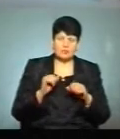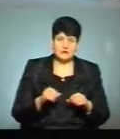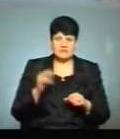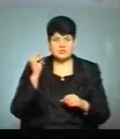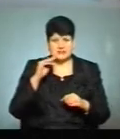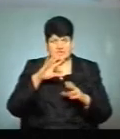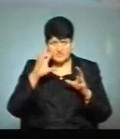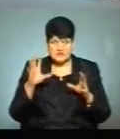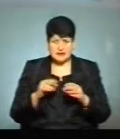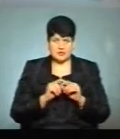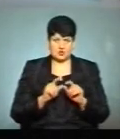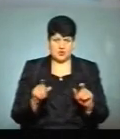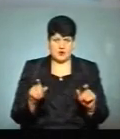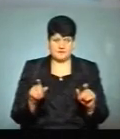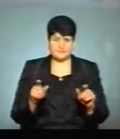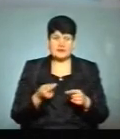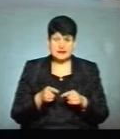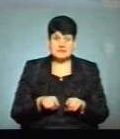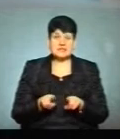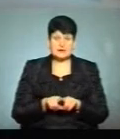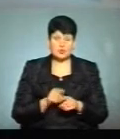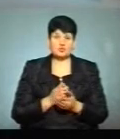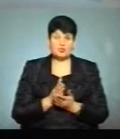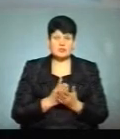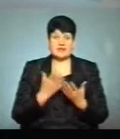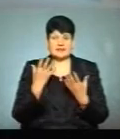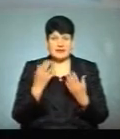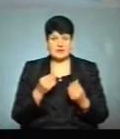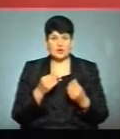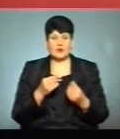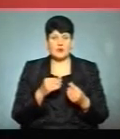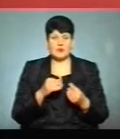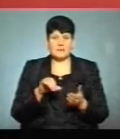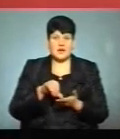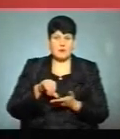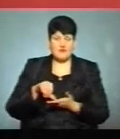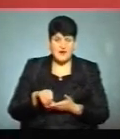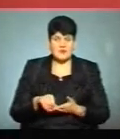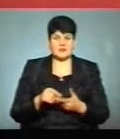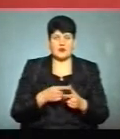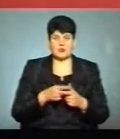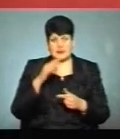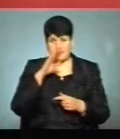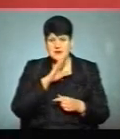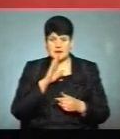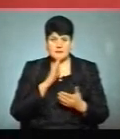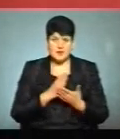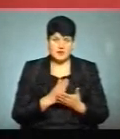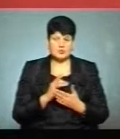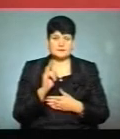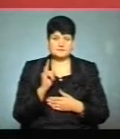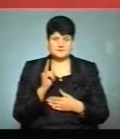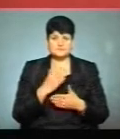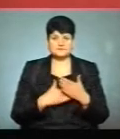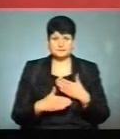звичайній загальноосвітній школі. Це також послуга там, денного перебування, коли батьки мають дитину